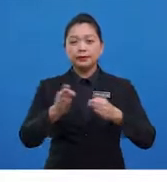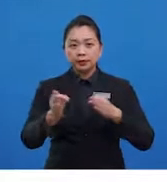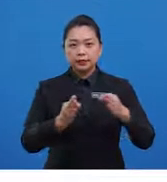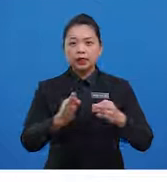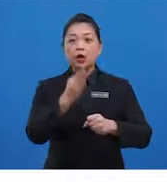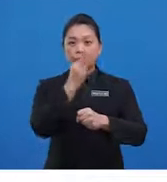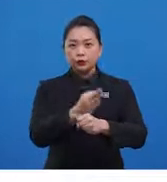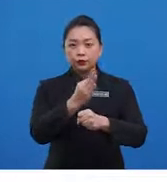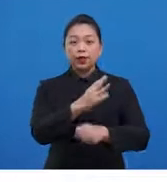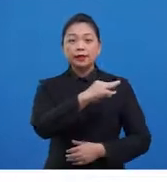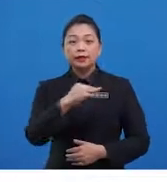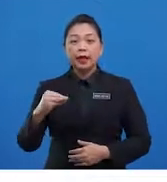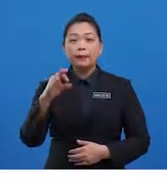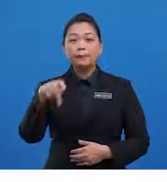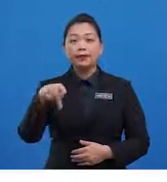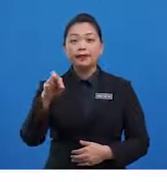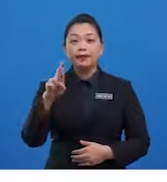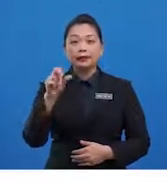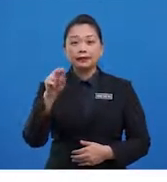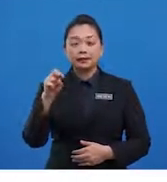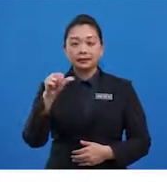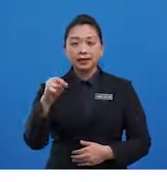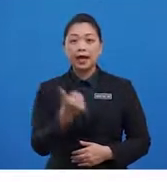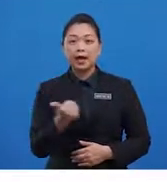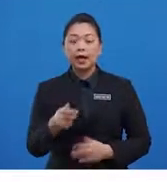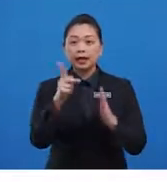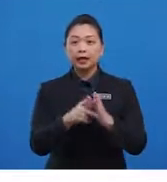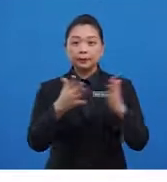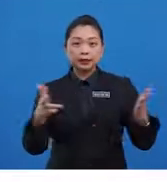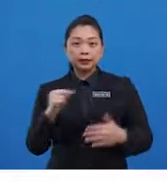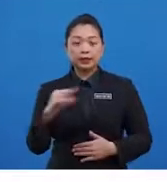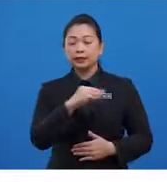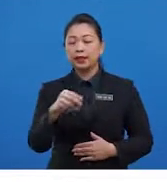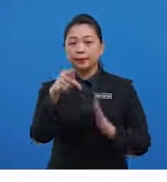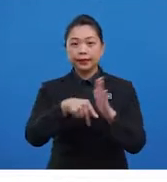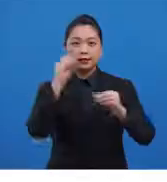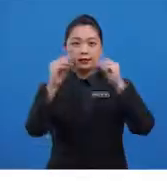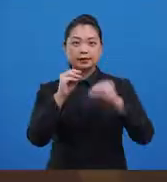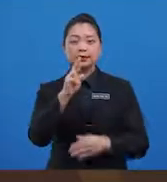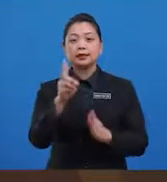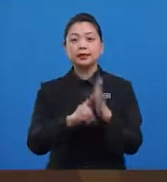menjelaskan fungsi dan peranan alat kebesaran dan perhiasan diraja.